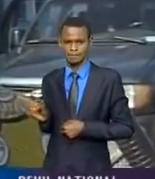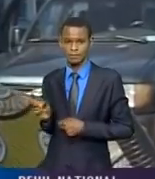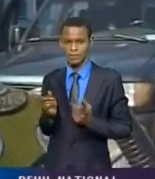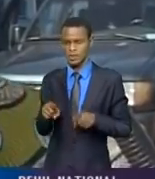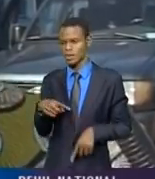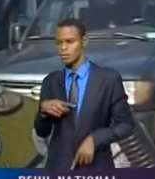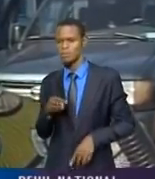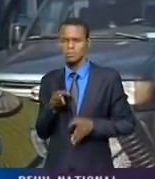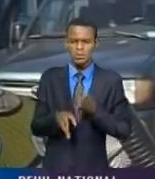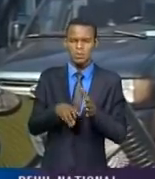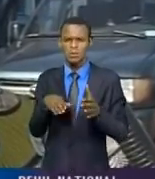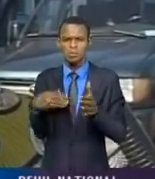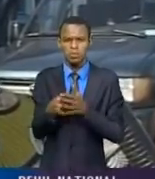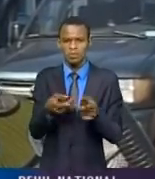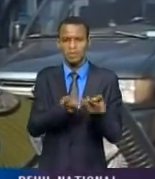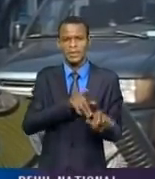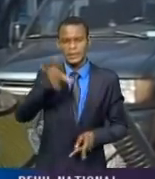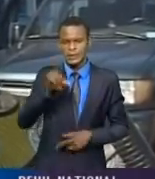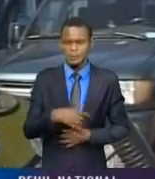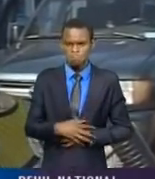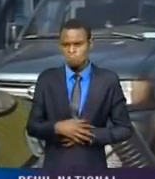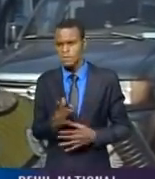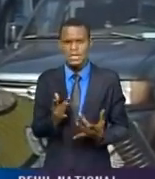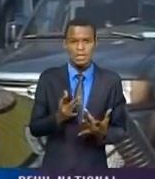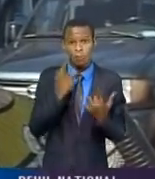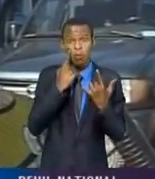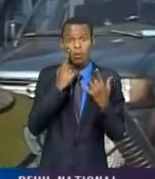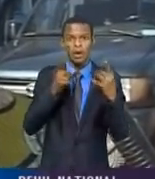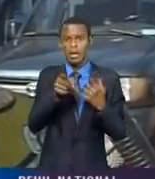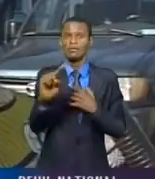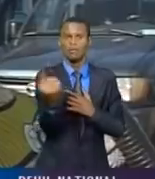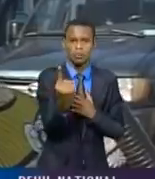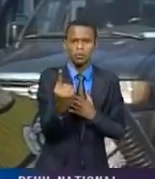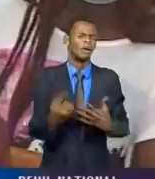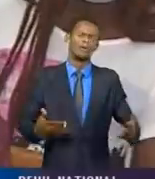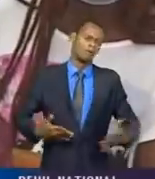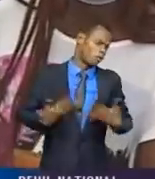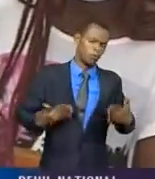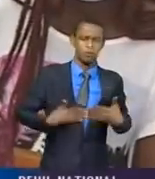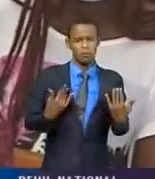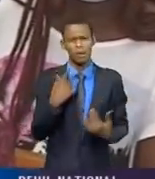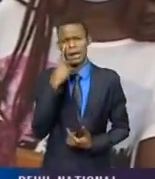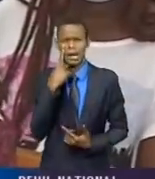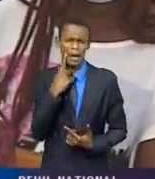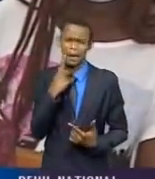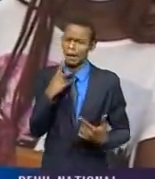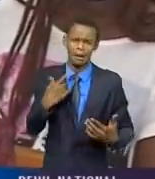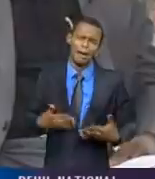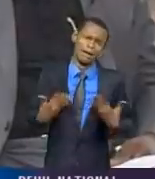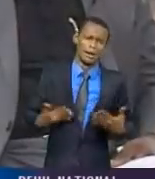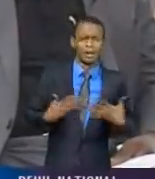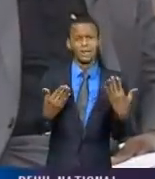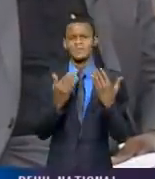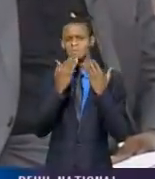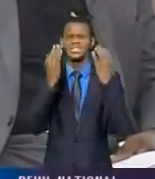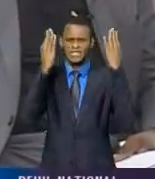jeu ne pouvait qu'avoir des larmes de larmes de joie oh dis merci a dit cinq mois après son